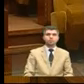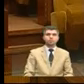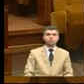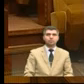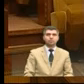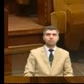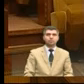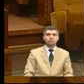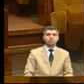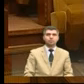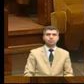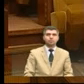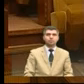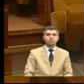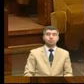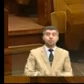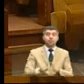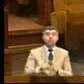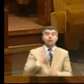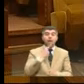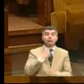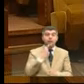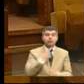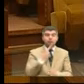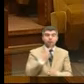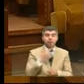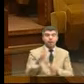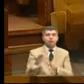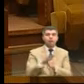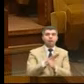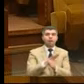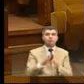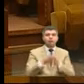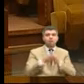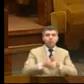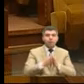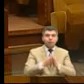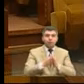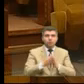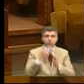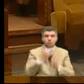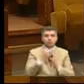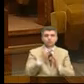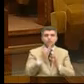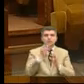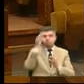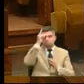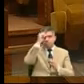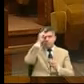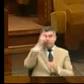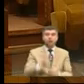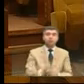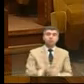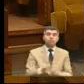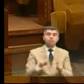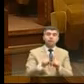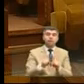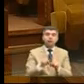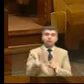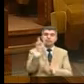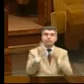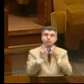باللي الباركو ديال الناظور بالانصار معمر باش يقطعوا لك المليليه باش يديروا الجاليه في